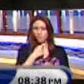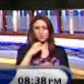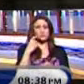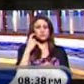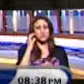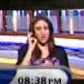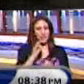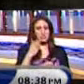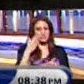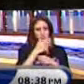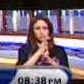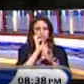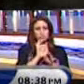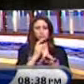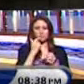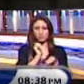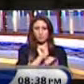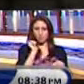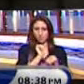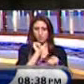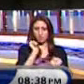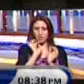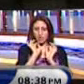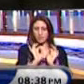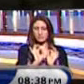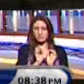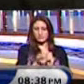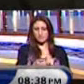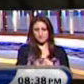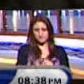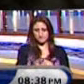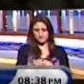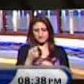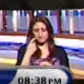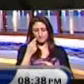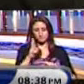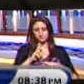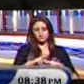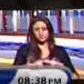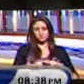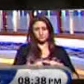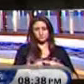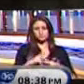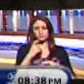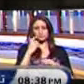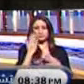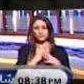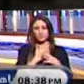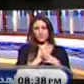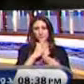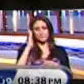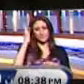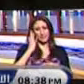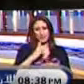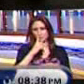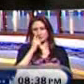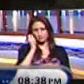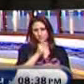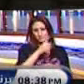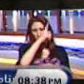سرعة الإفراج أو سرعة اتخاذ القرارات، ثم كمان المعاملة اللي بعد ما يعني بتظهر